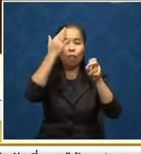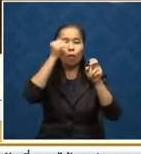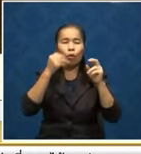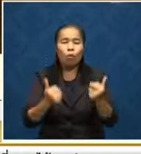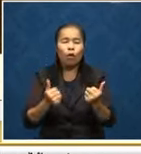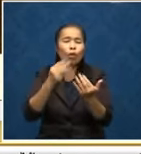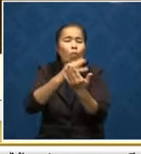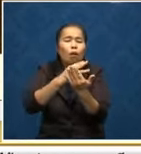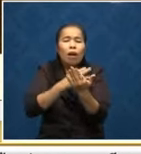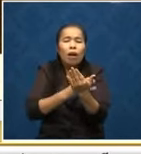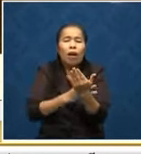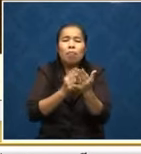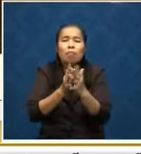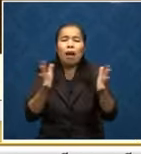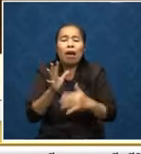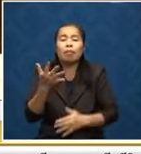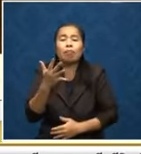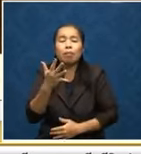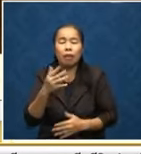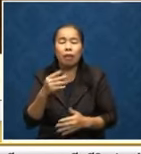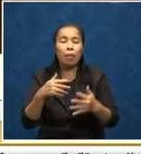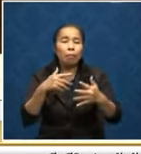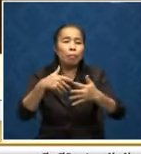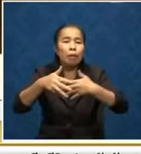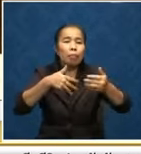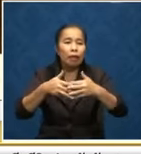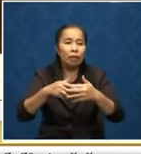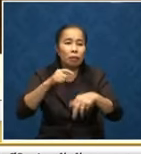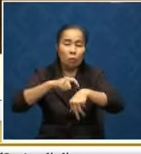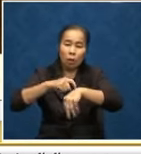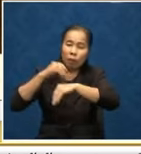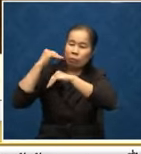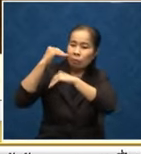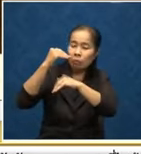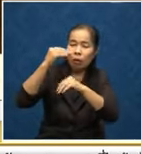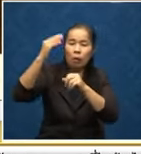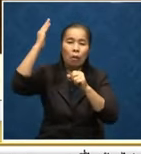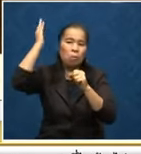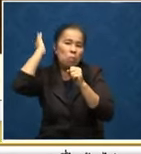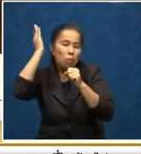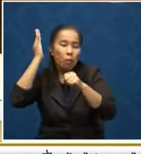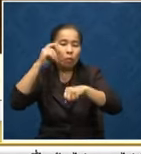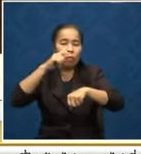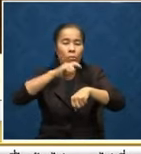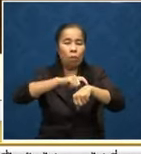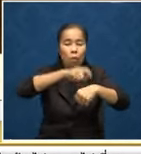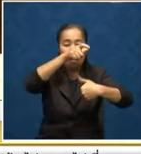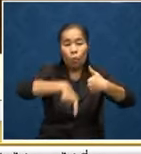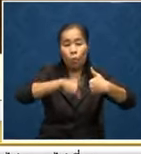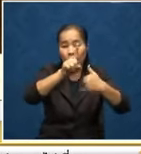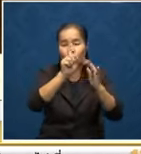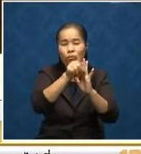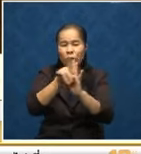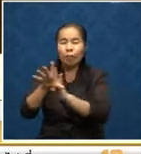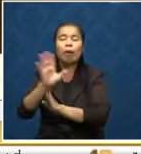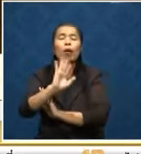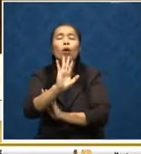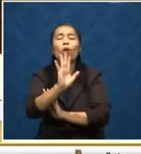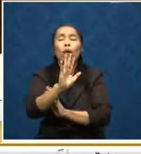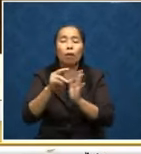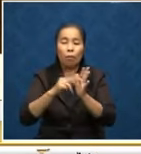นักนะเราก็คงจะไม่กำหนดว่าจะต้องอภิปรายกันกี่นาทีขอให้ท่านพูดอยู่ในวาระก็แล้วกันนะ